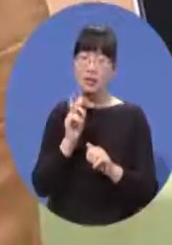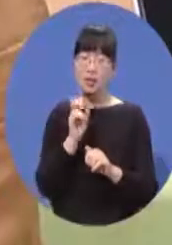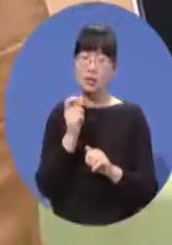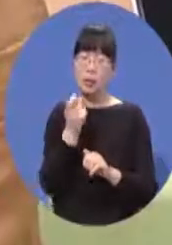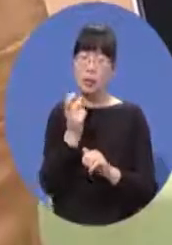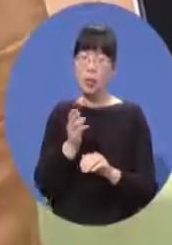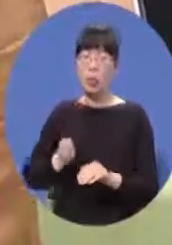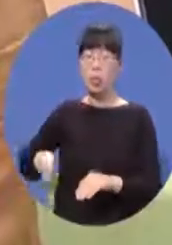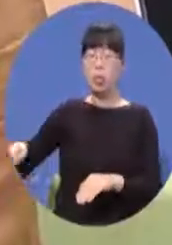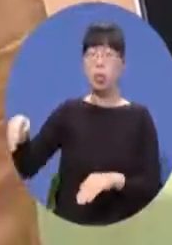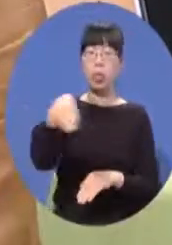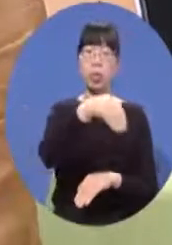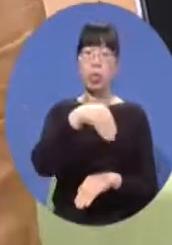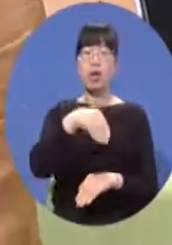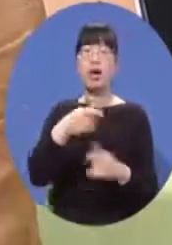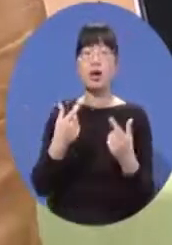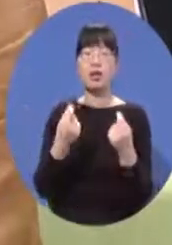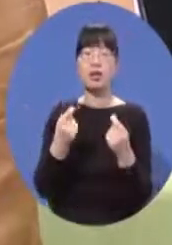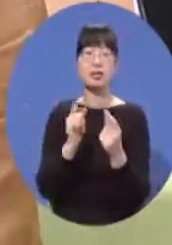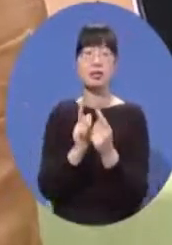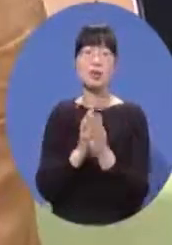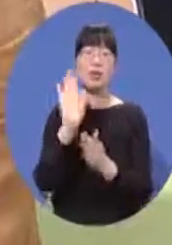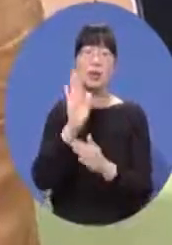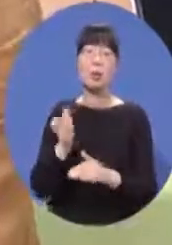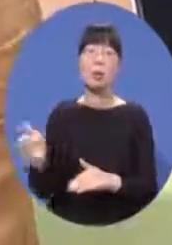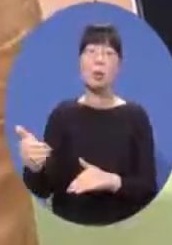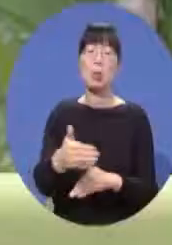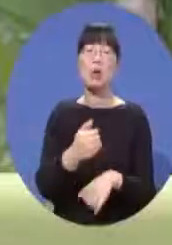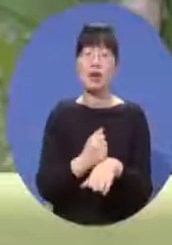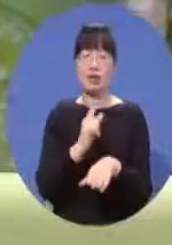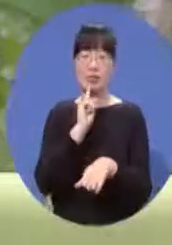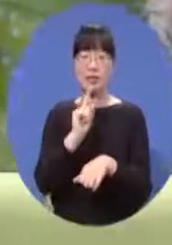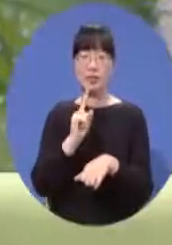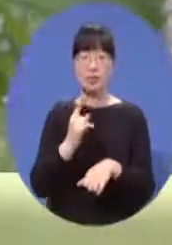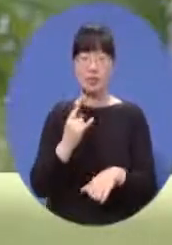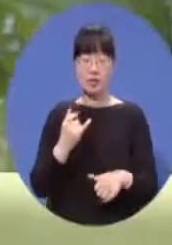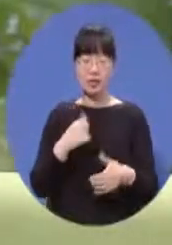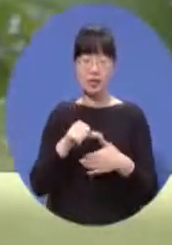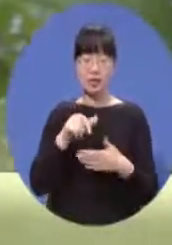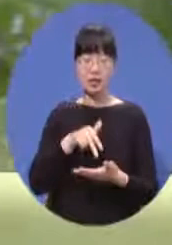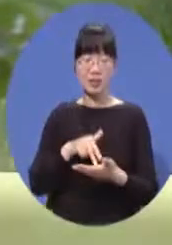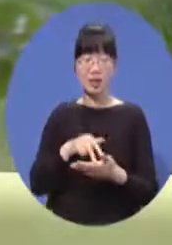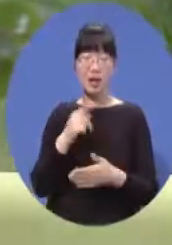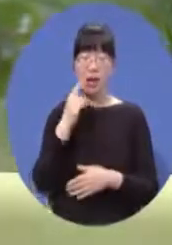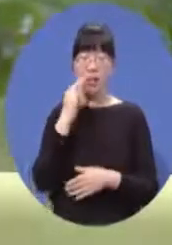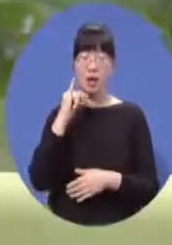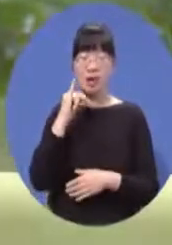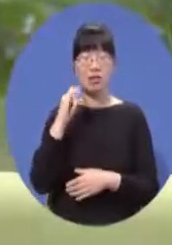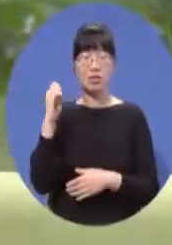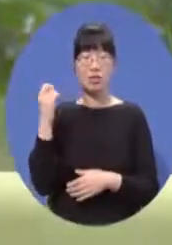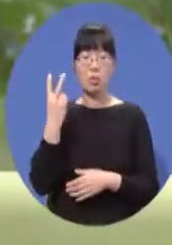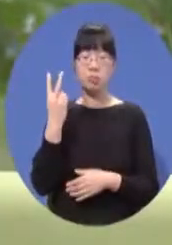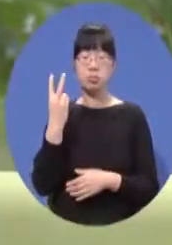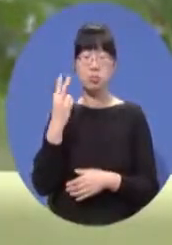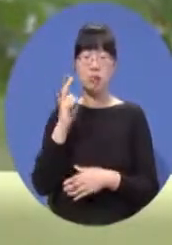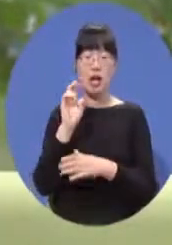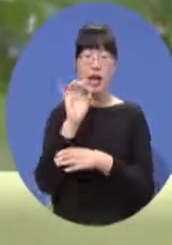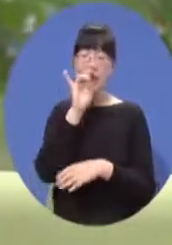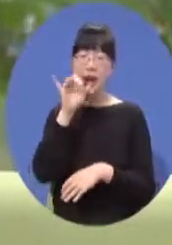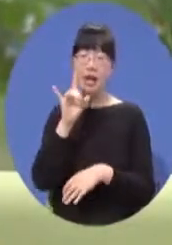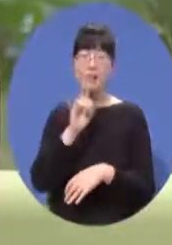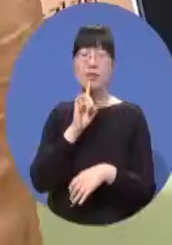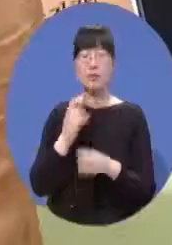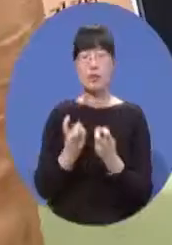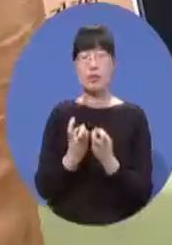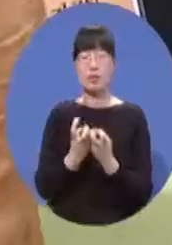있어요. 선생님 말씀하신 것처럼. 네. 네네. 근데 애 입장에서는 또 뭐 해도 엄마가 그냥 또 안 그렇죠. 들어주니까 그런 건 네. 아니었을까? 아니, 뭘